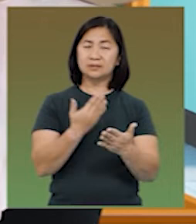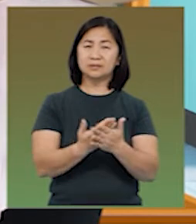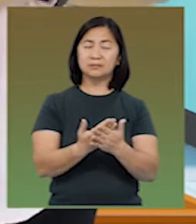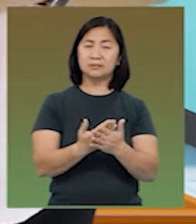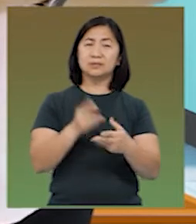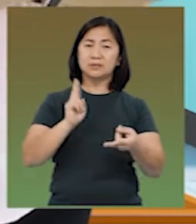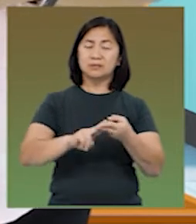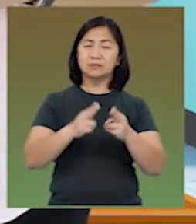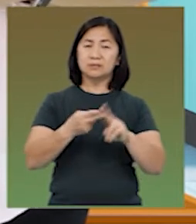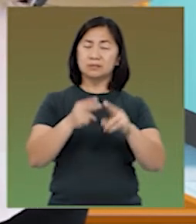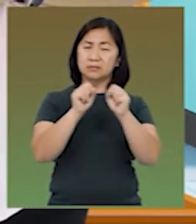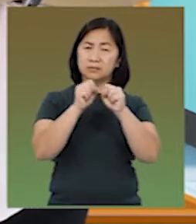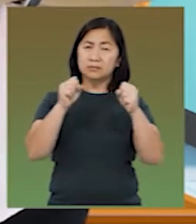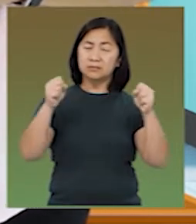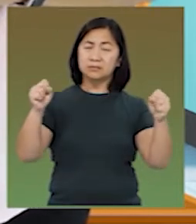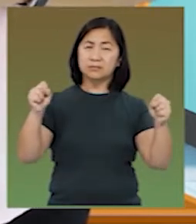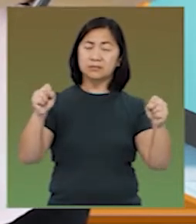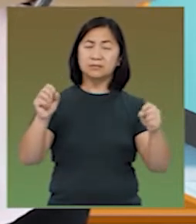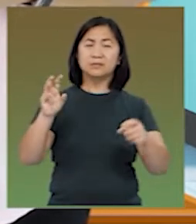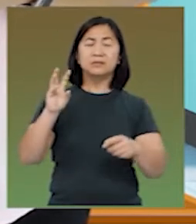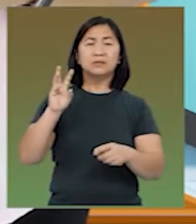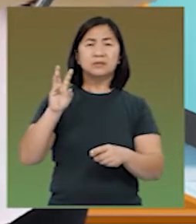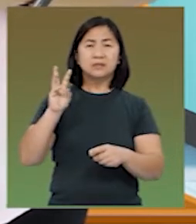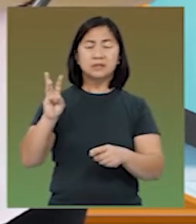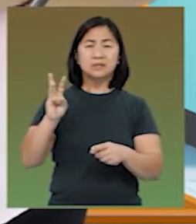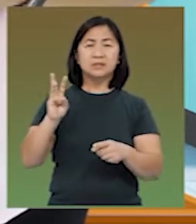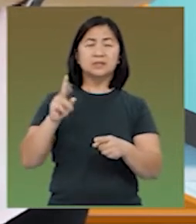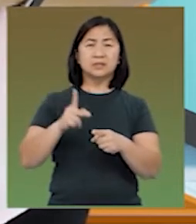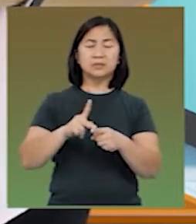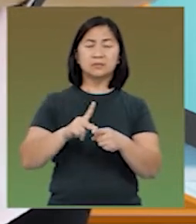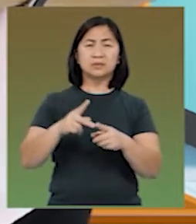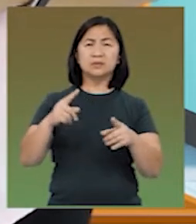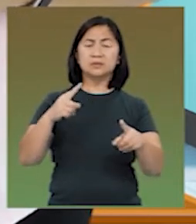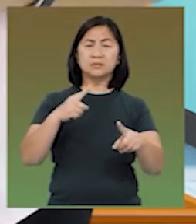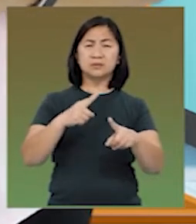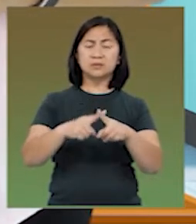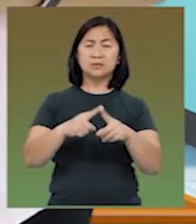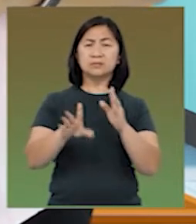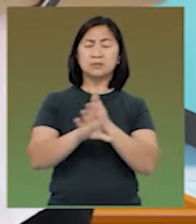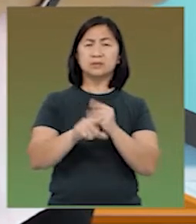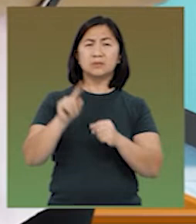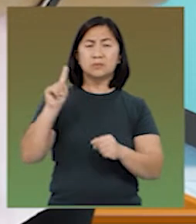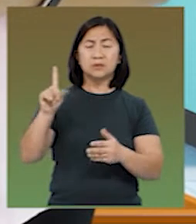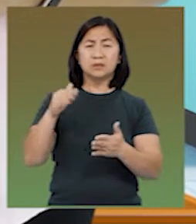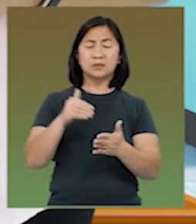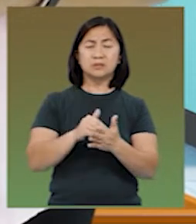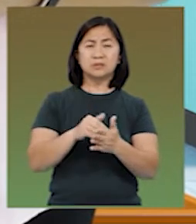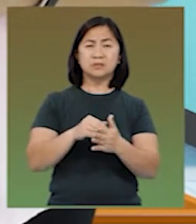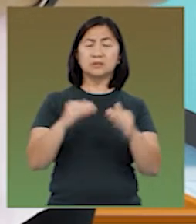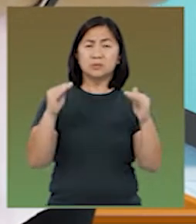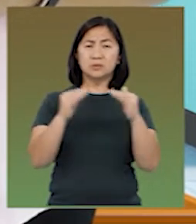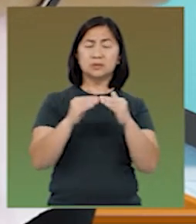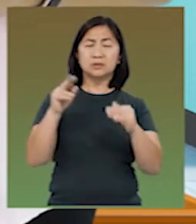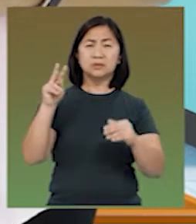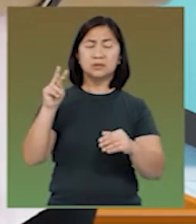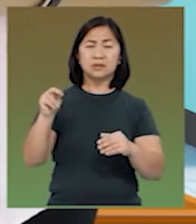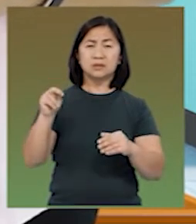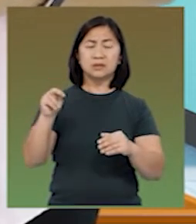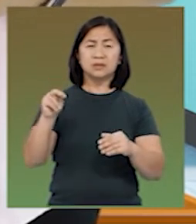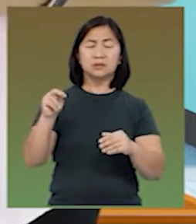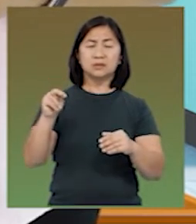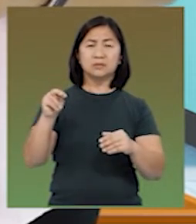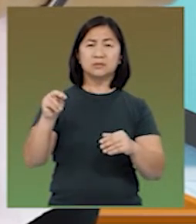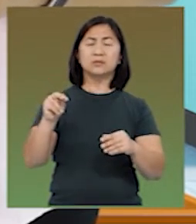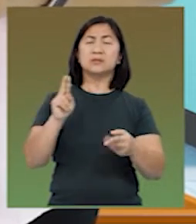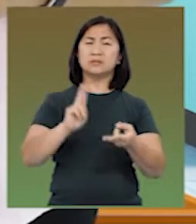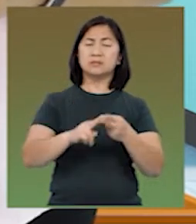Awesome! Ang mga number sentences ay 6 kilograms multiplied by 1,000 equals n. And